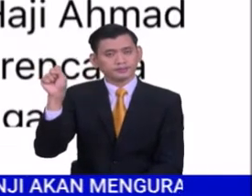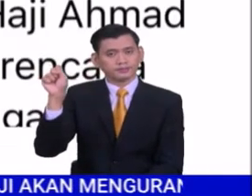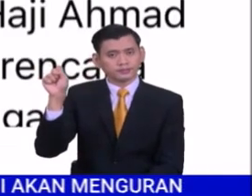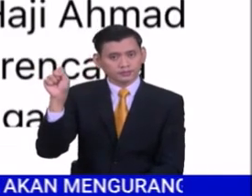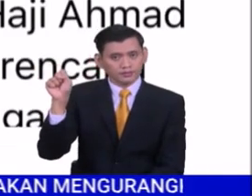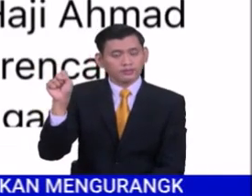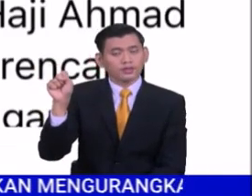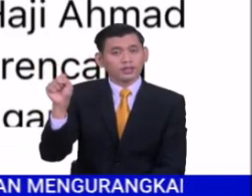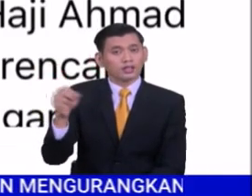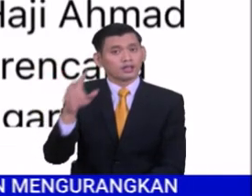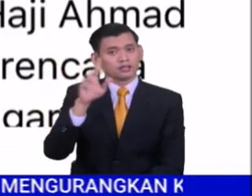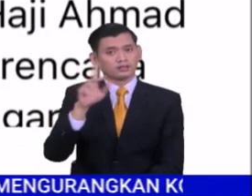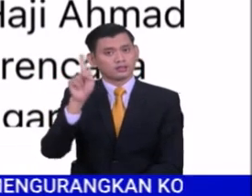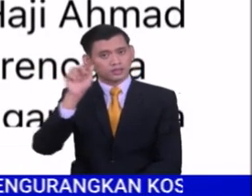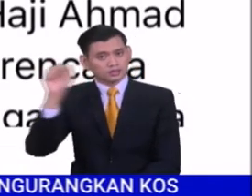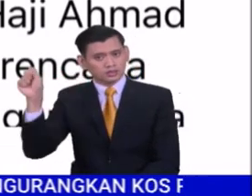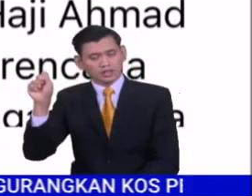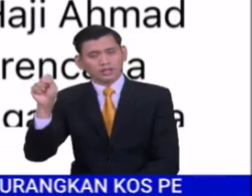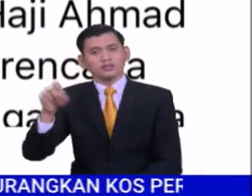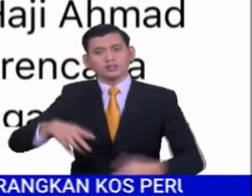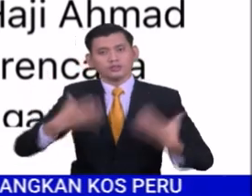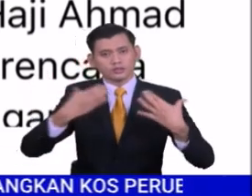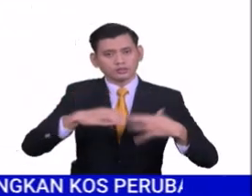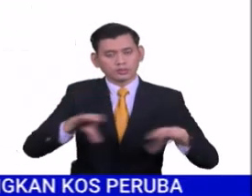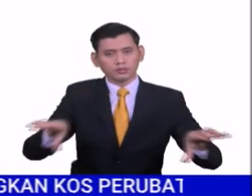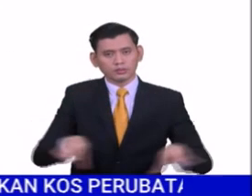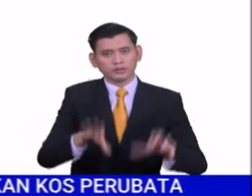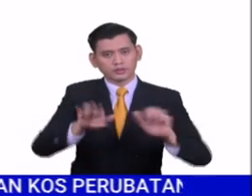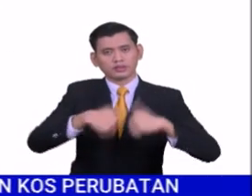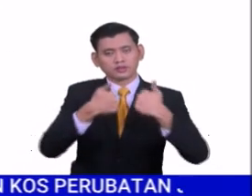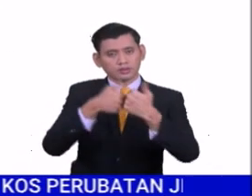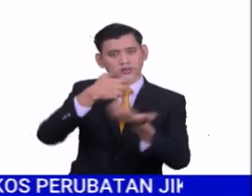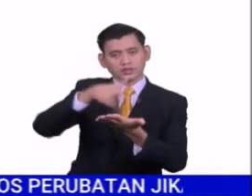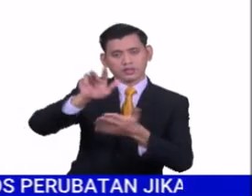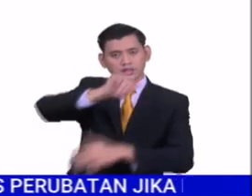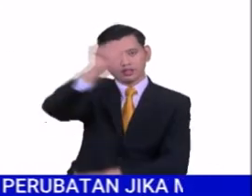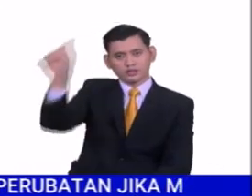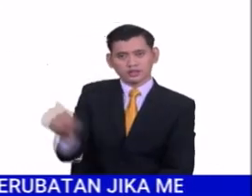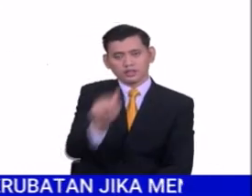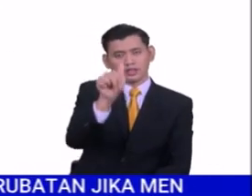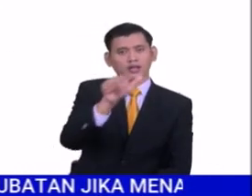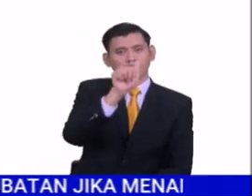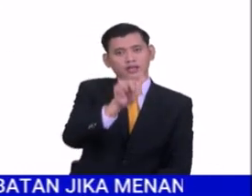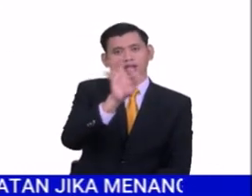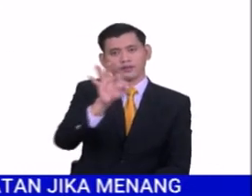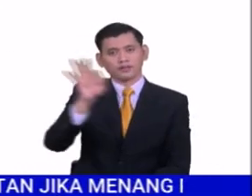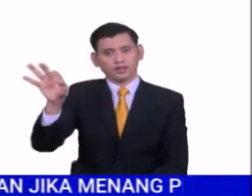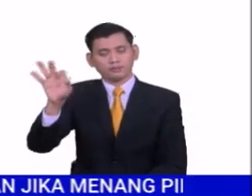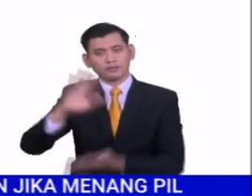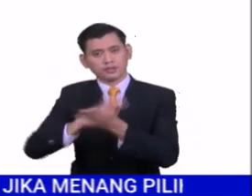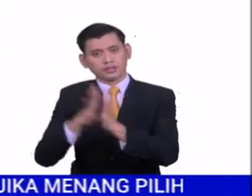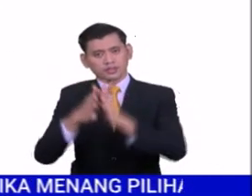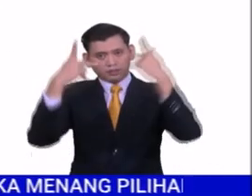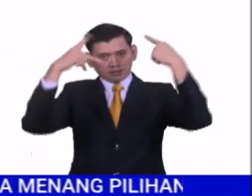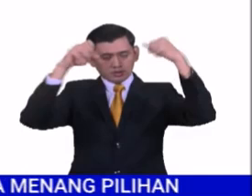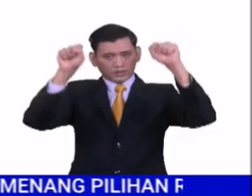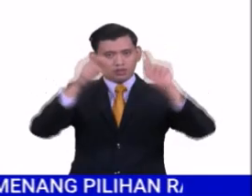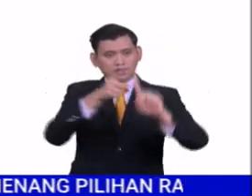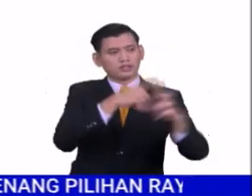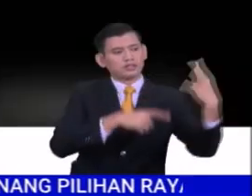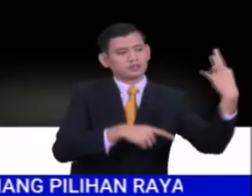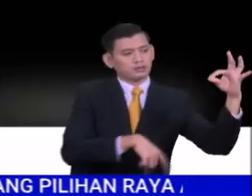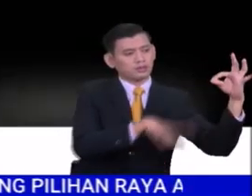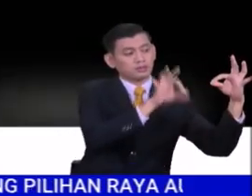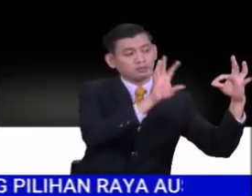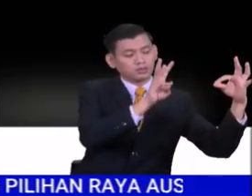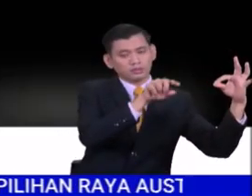allahyarham bertanggungjawab menghidupkan semula persekutuan bola sepak ASEAN AFF selaku presiden dari 19